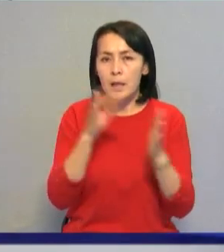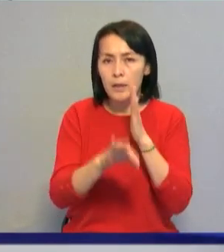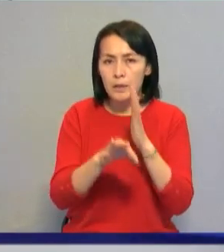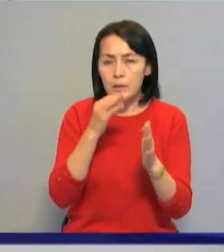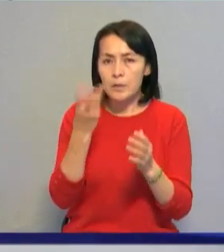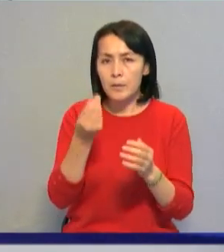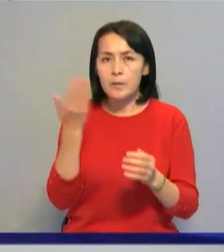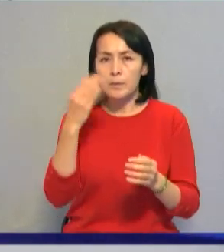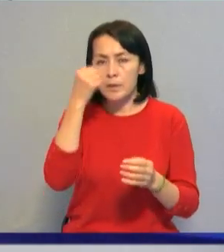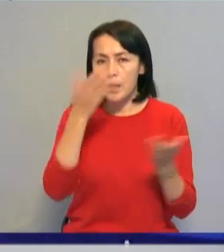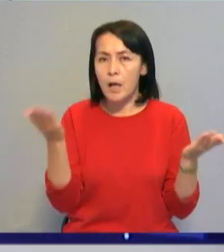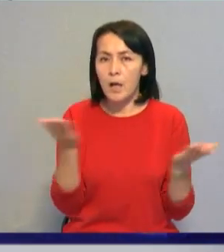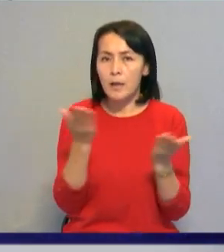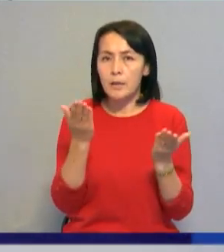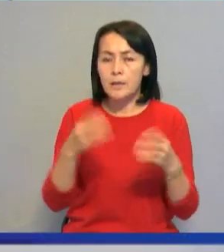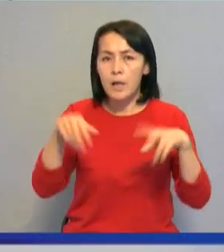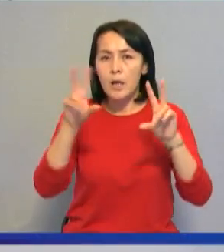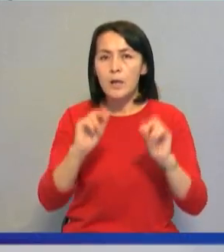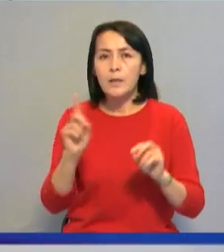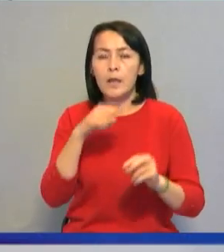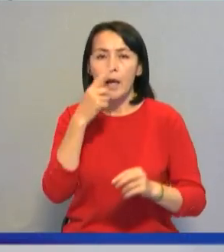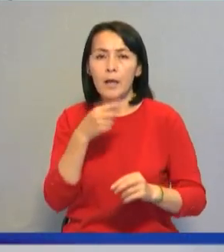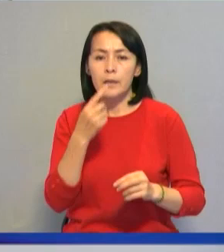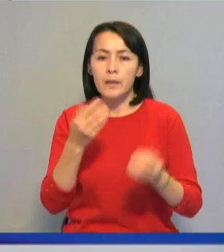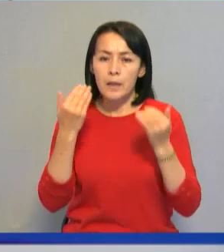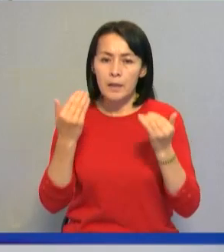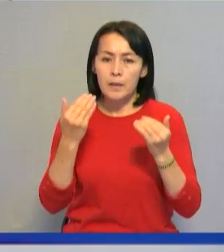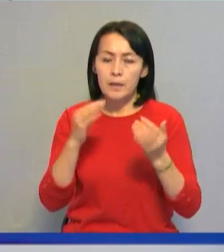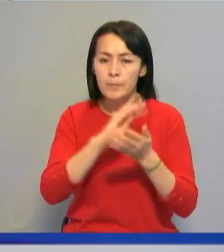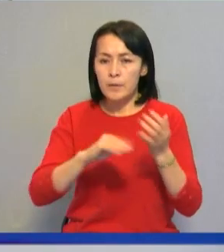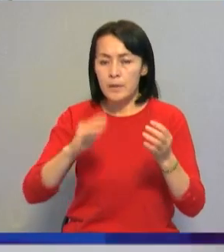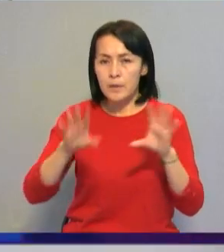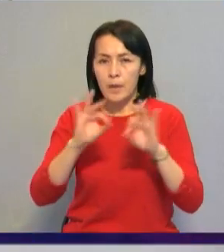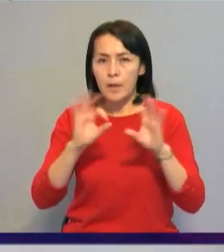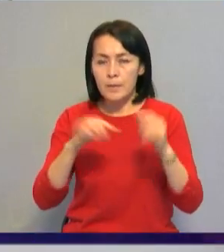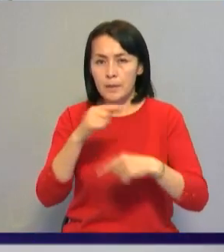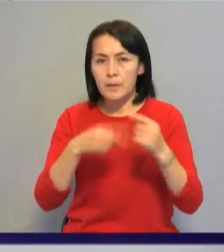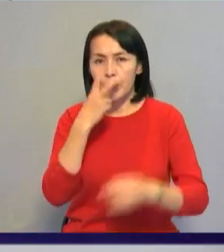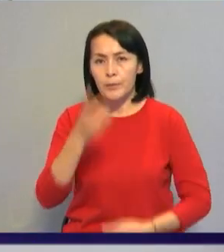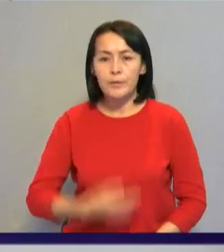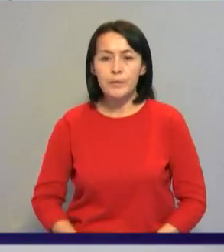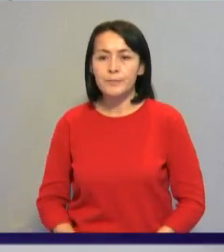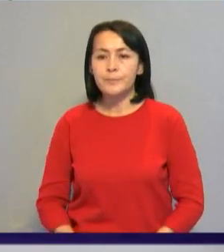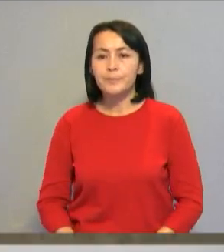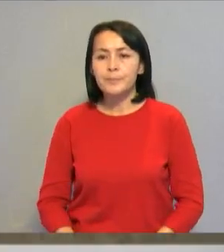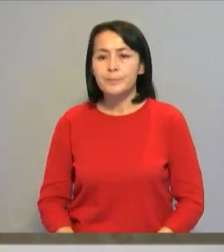керек? Бағасы былтырғыдан қарағанда қандай екен? Мамандар не дейді? Тілшінің бейнематериалына назар салсақ.